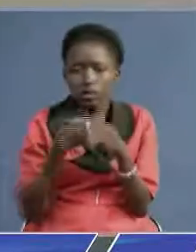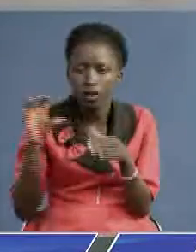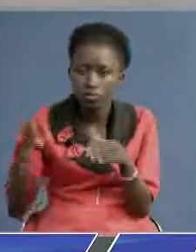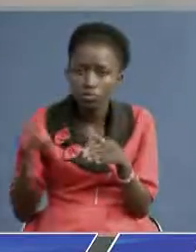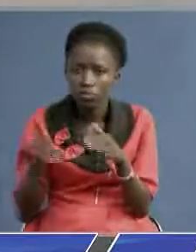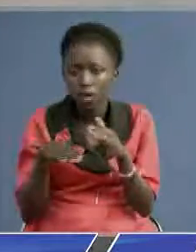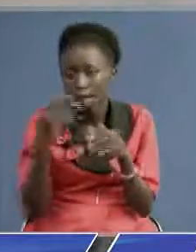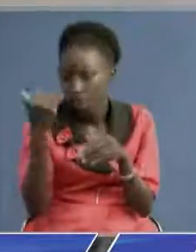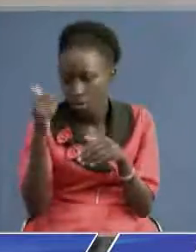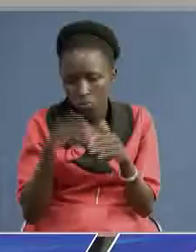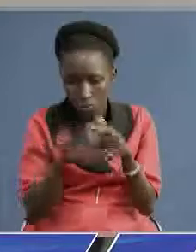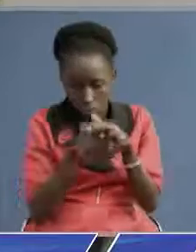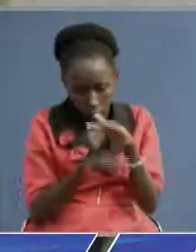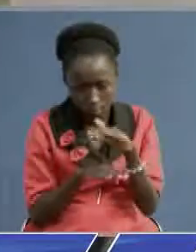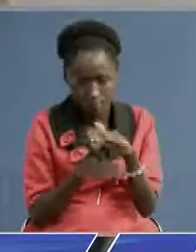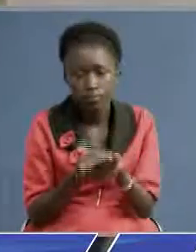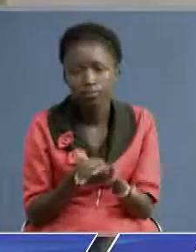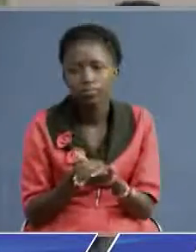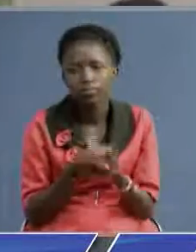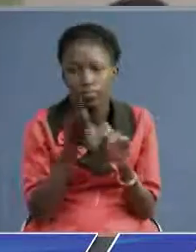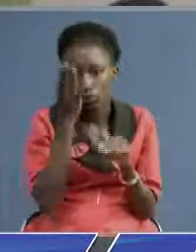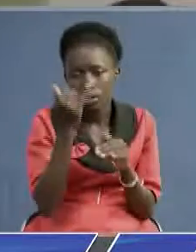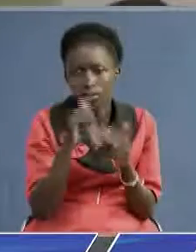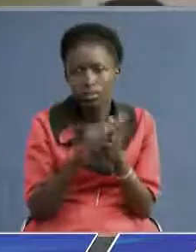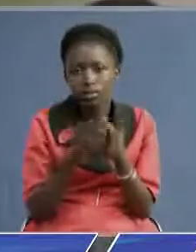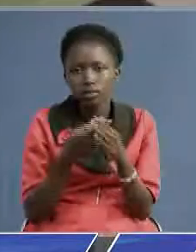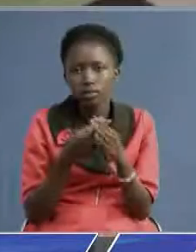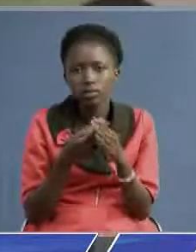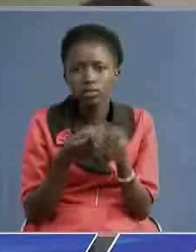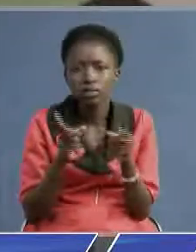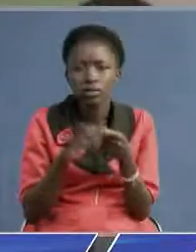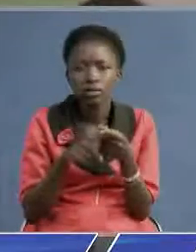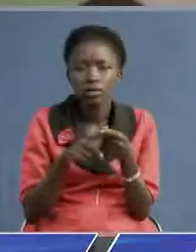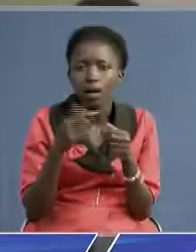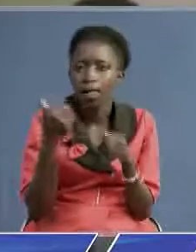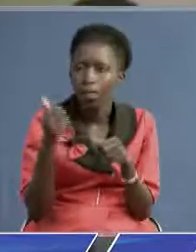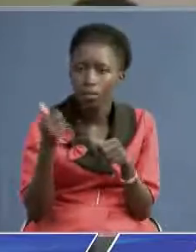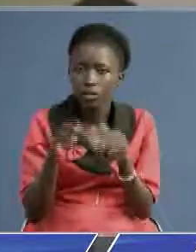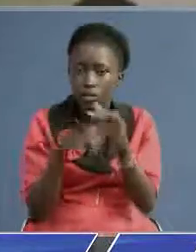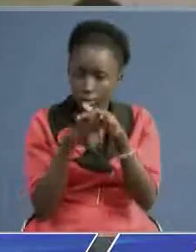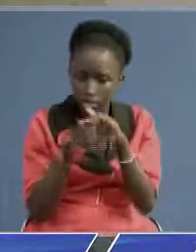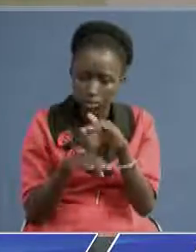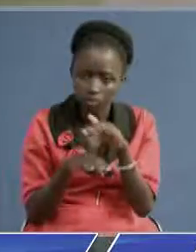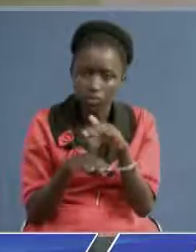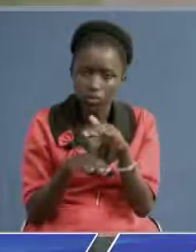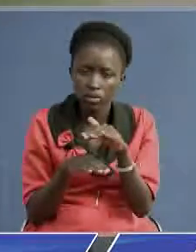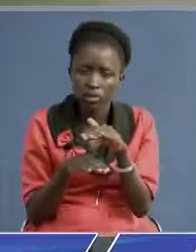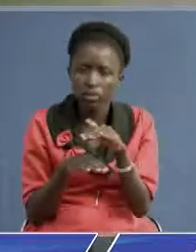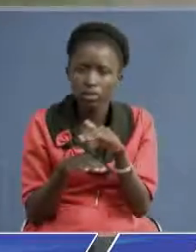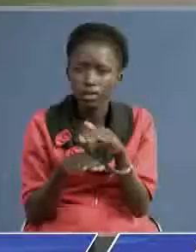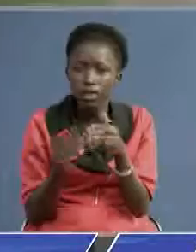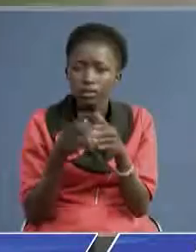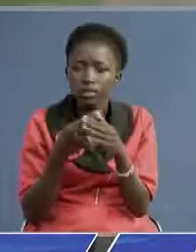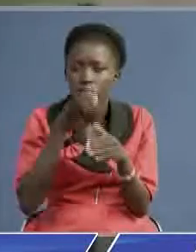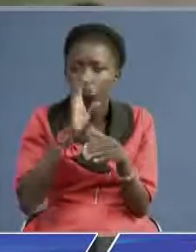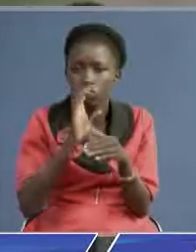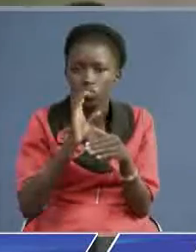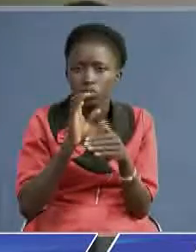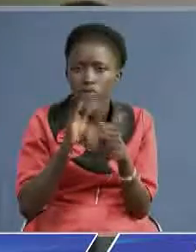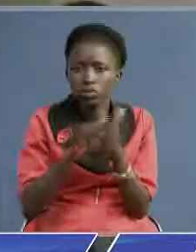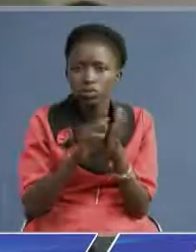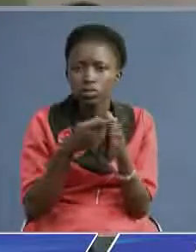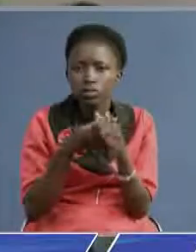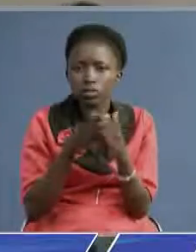gari hawajashukisha? Mbona wale walipandisha bei ya unga hawajashukisha? Hata maji ya kunywa